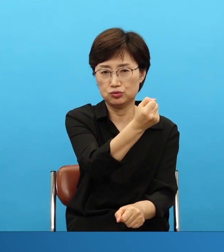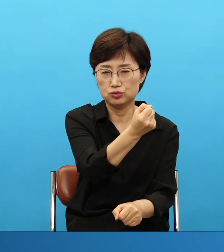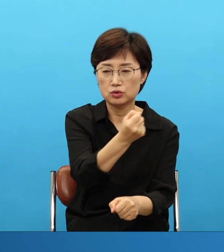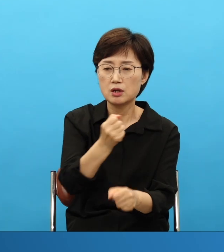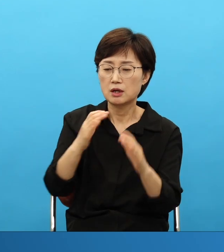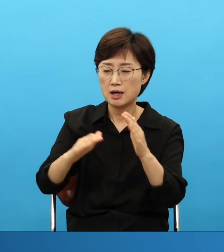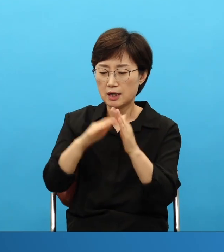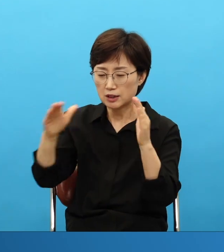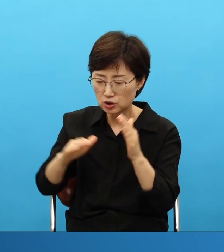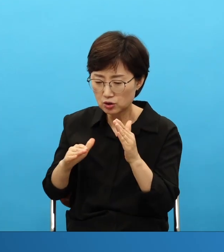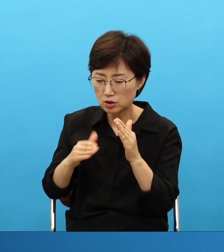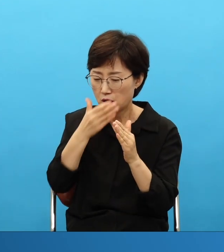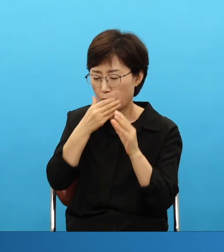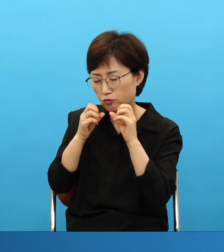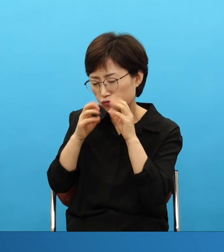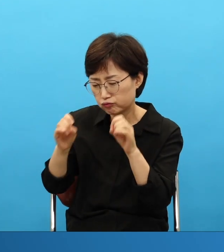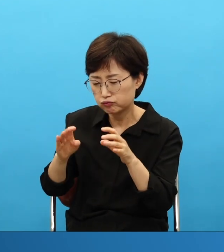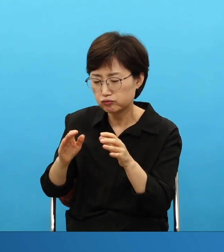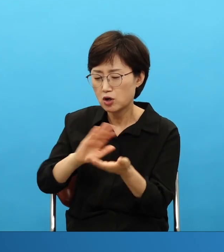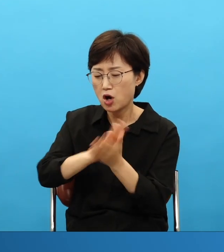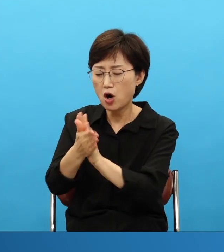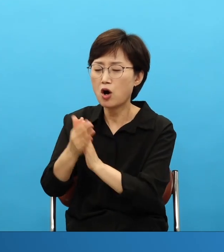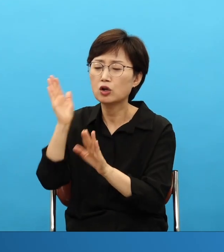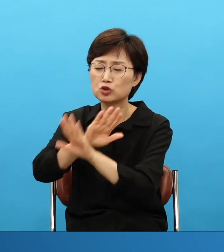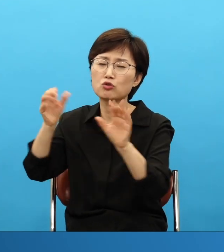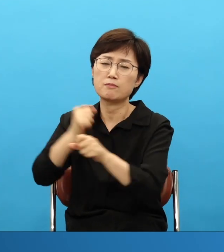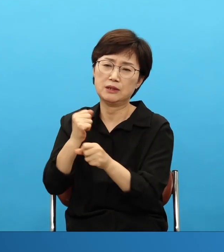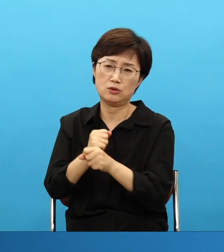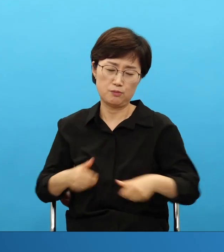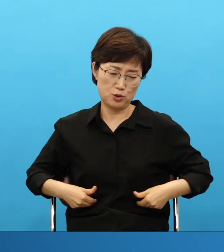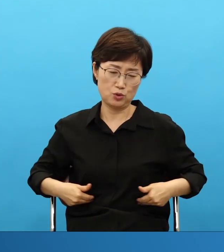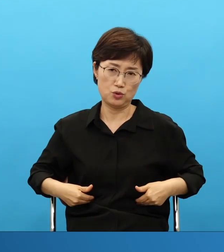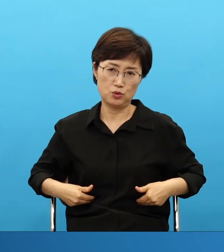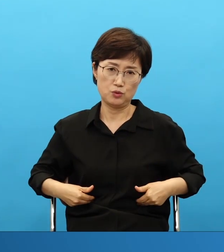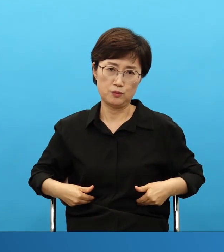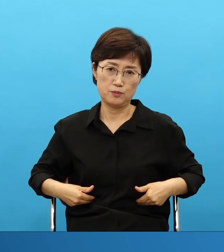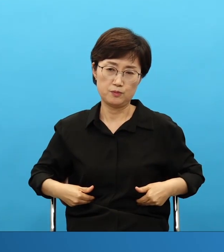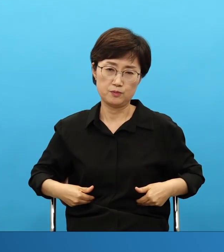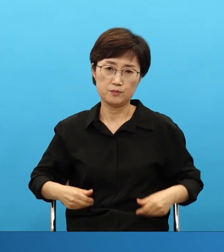거야 그니 망을 람은